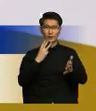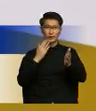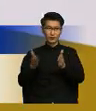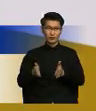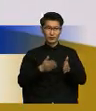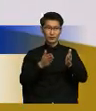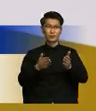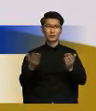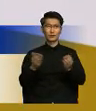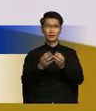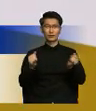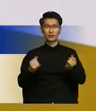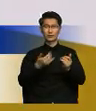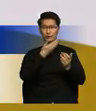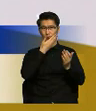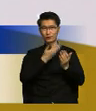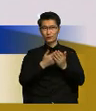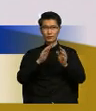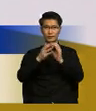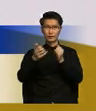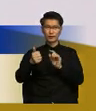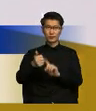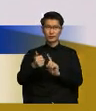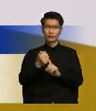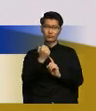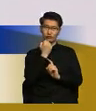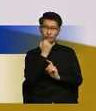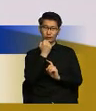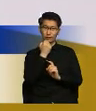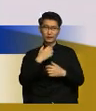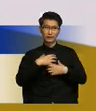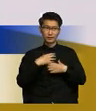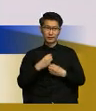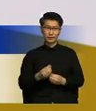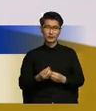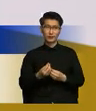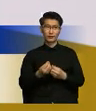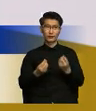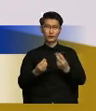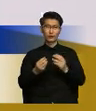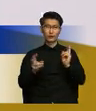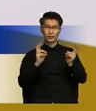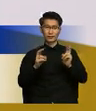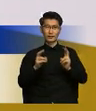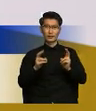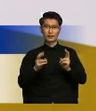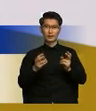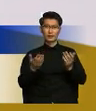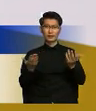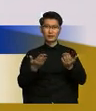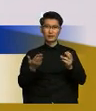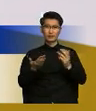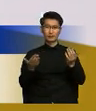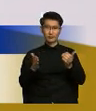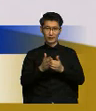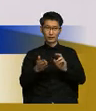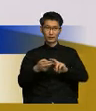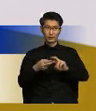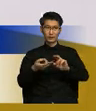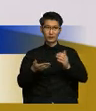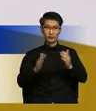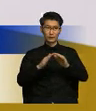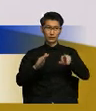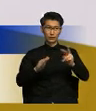경기도는 노동자가 소중한 가족들에게 웃음을 안전하게 퇴근할 수 있도록 5개